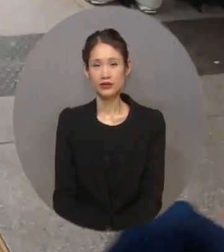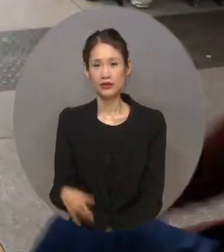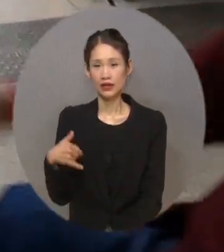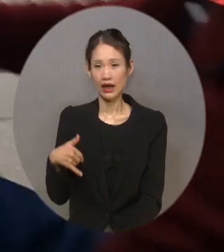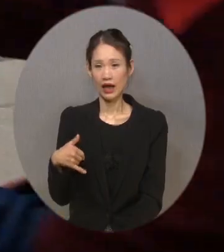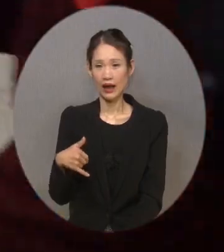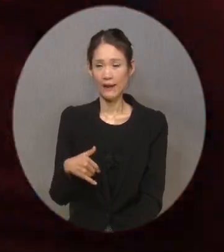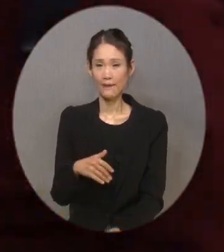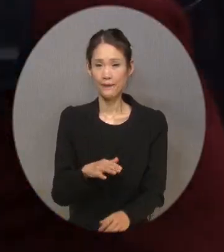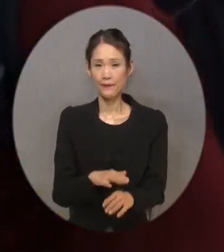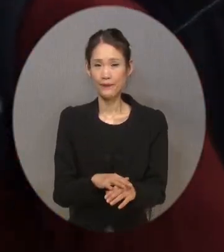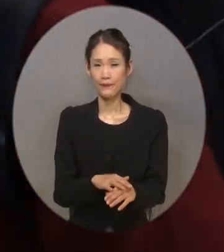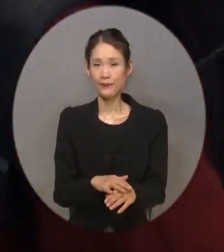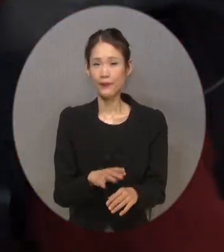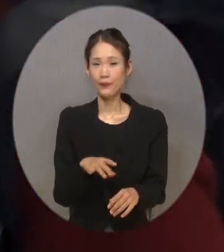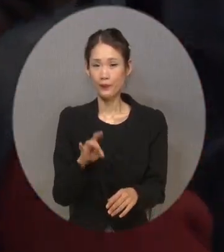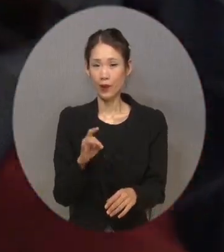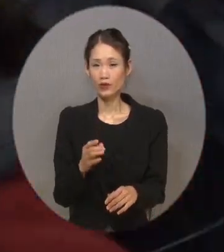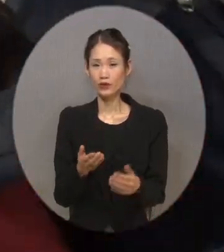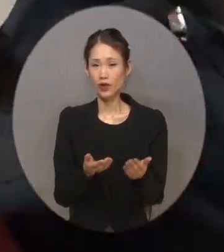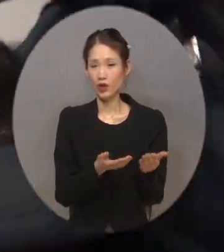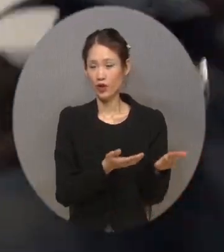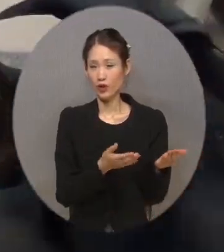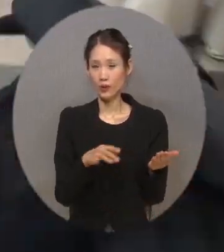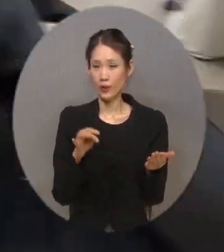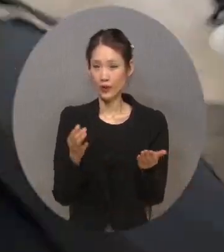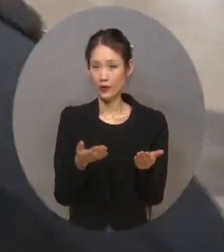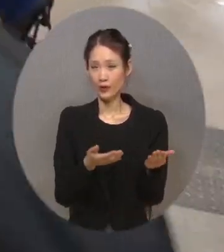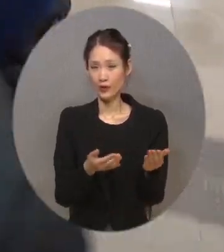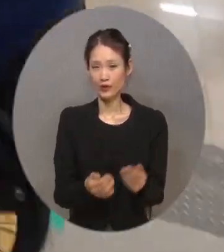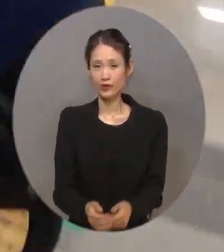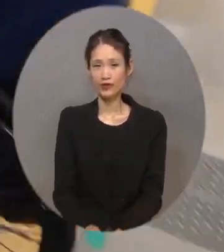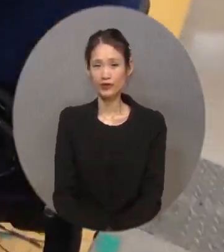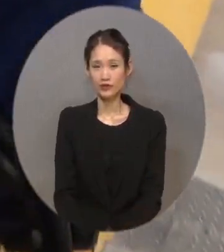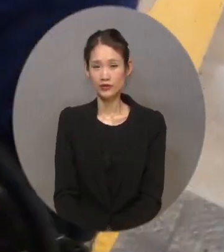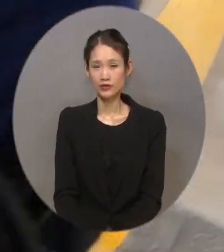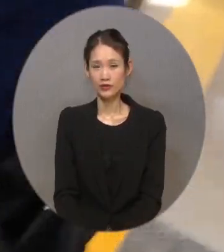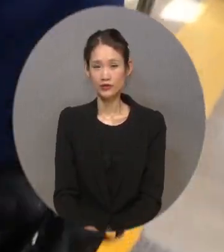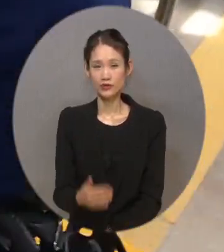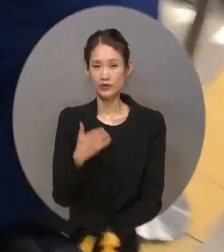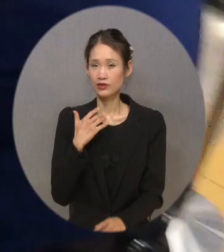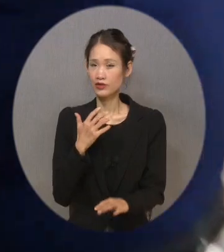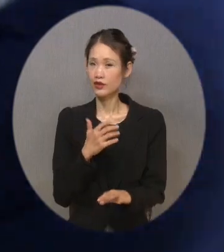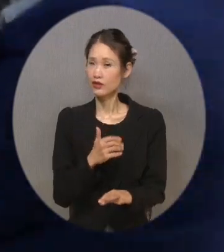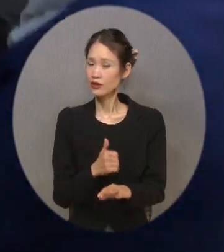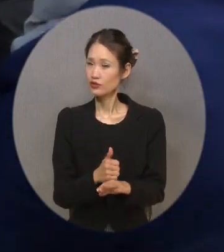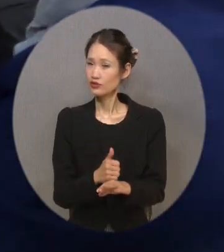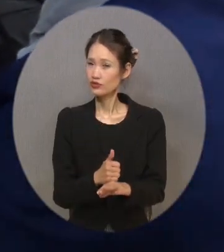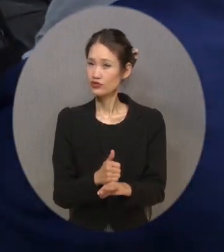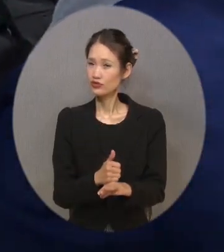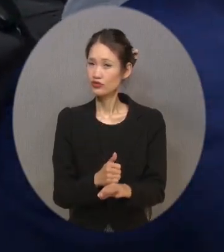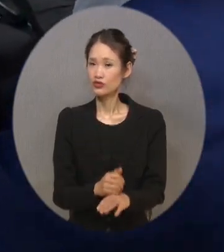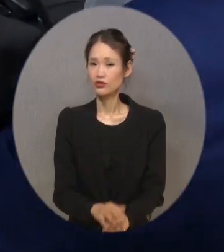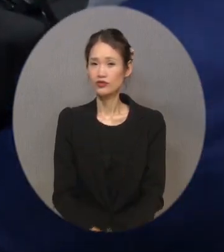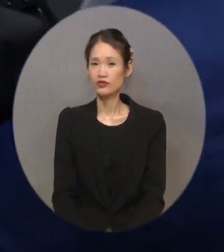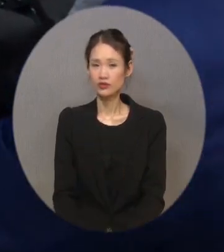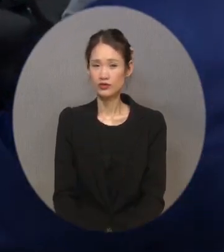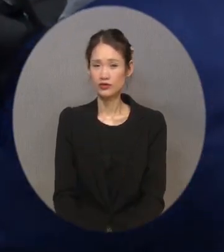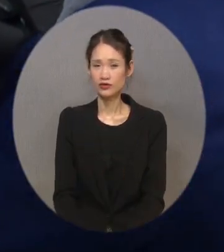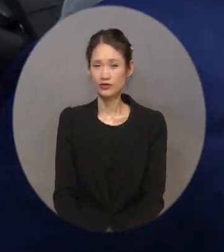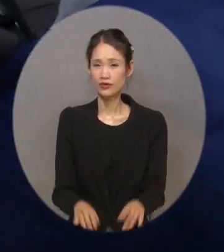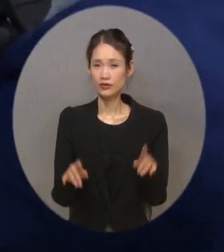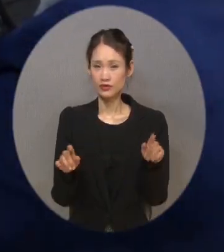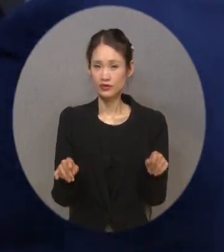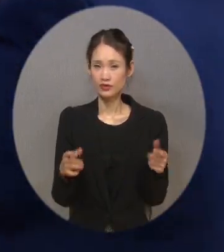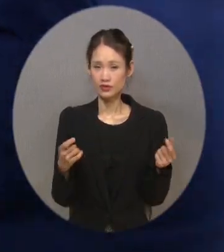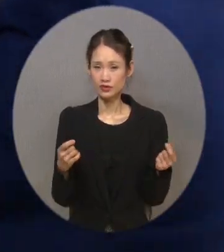어, 이거 형님 타세요. 아니, 네, 먼저 타. 넣어줄게. 아니, 먼저 타. 어? 내가 어. 내가 나중에 타는 게 나을 것 같은데. 아니, 양쪽으로